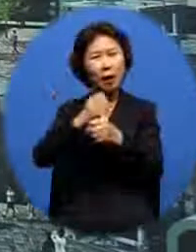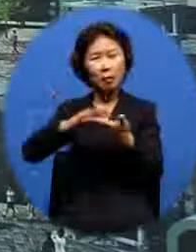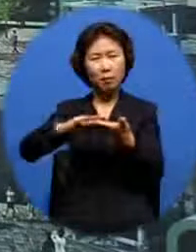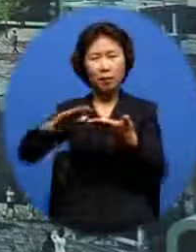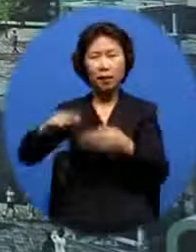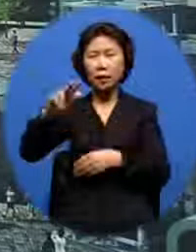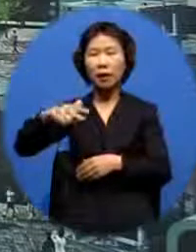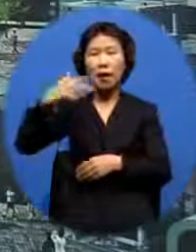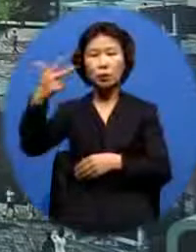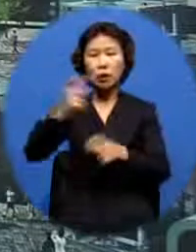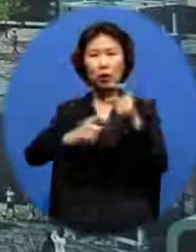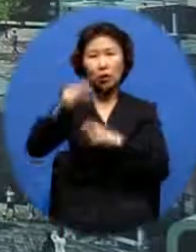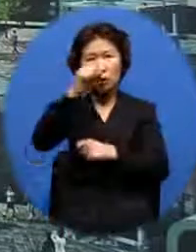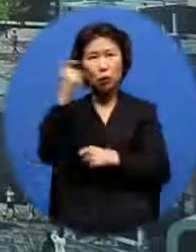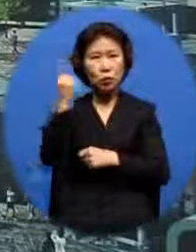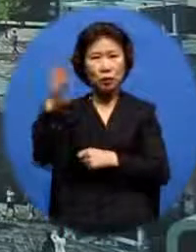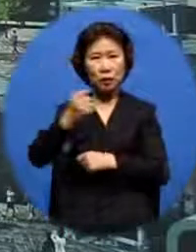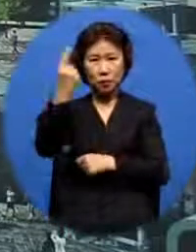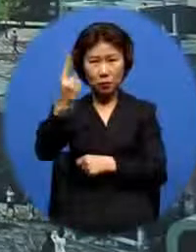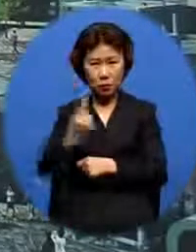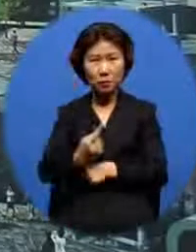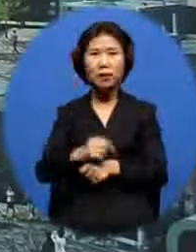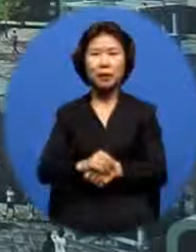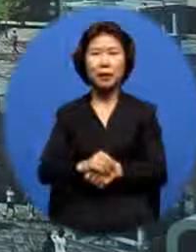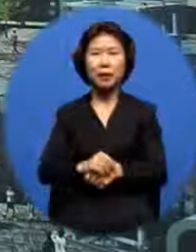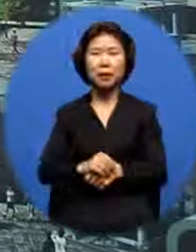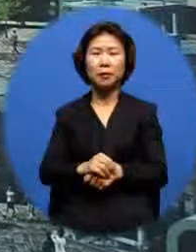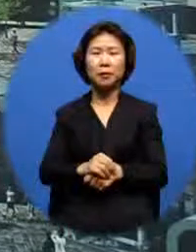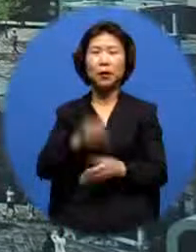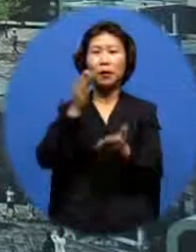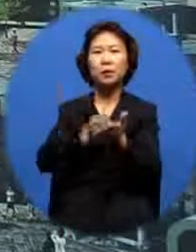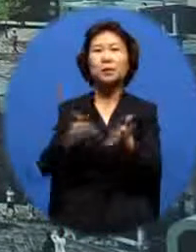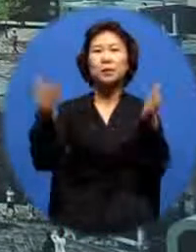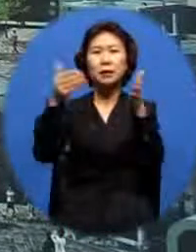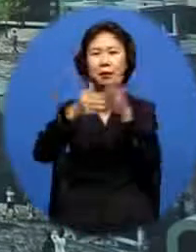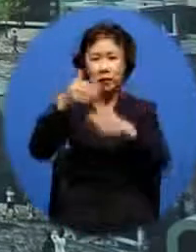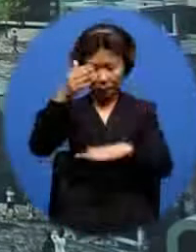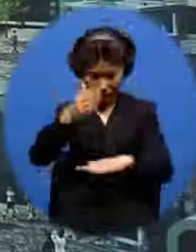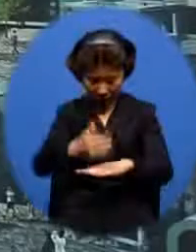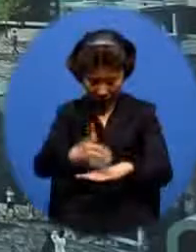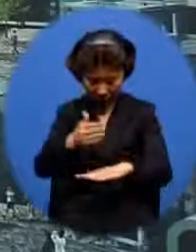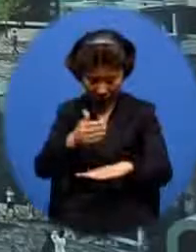더욱 좋은 소식으로 찾아뵙겠습니다. CNI 주간 뉴스 여기서 인사드립니다. 감사합니다.